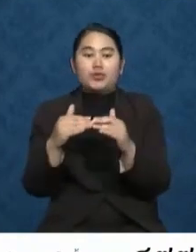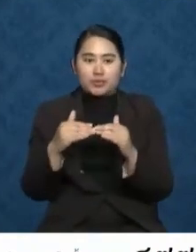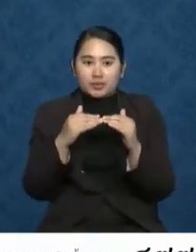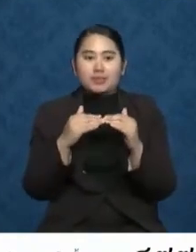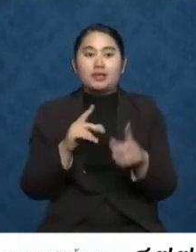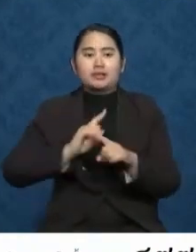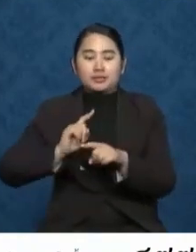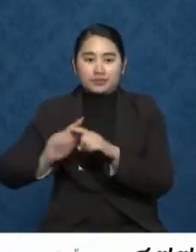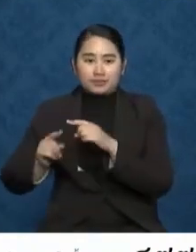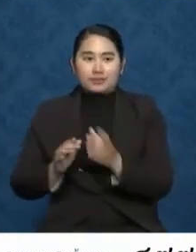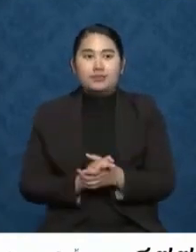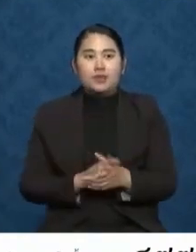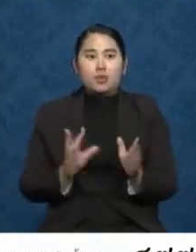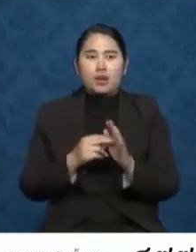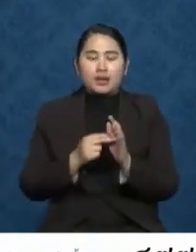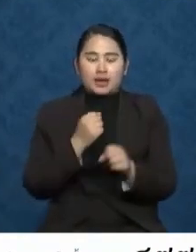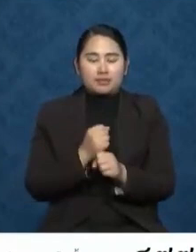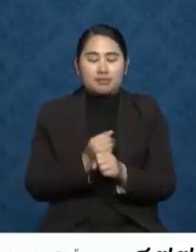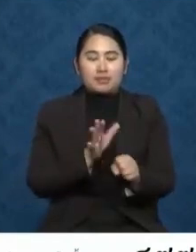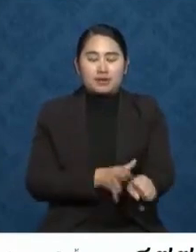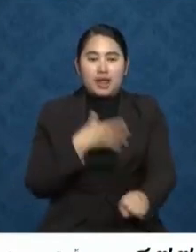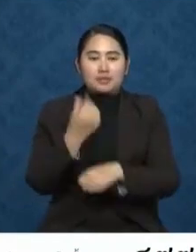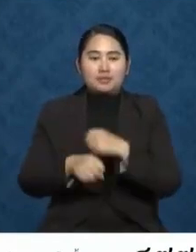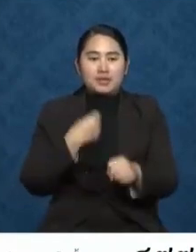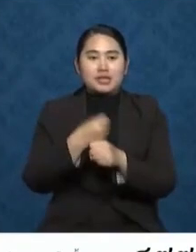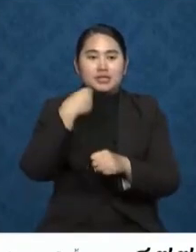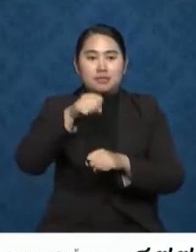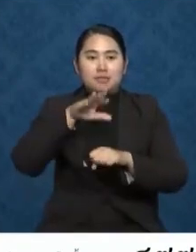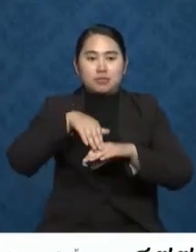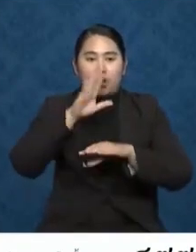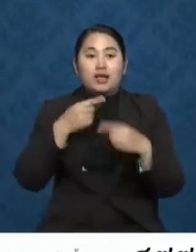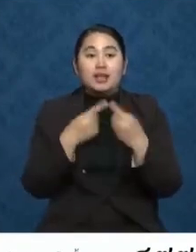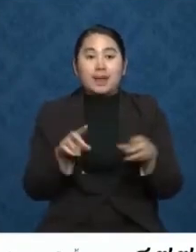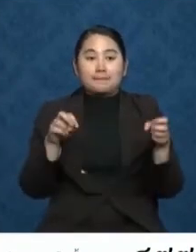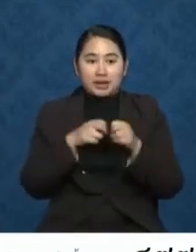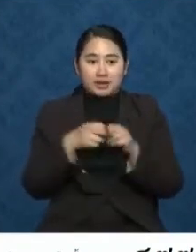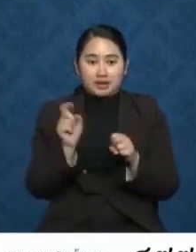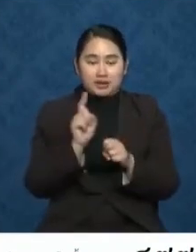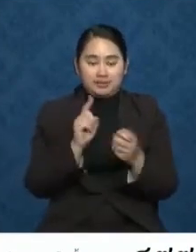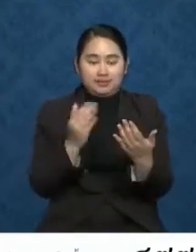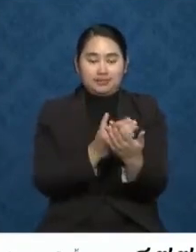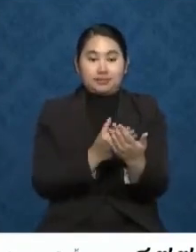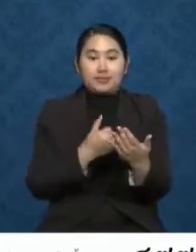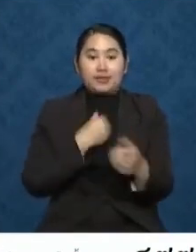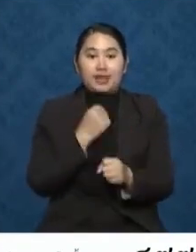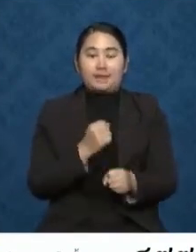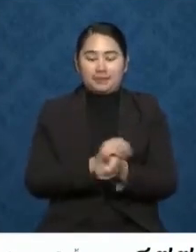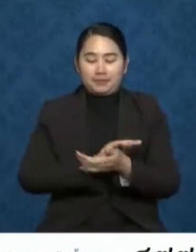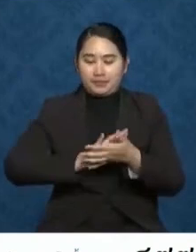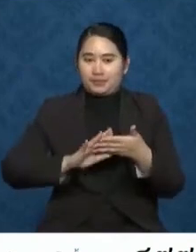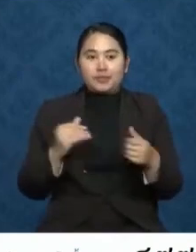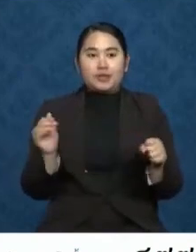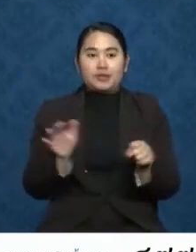างความเท่าเทียมคือเราสร้างกันมานานหลายสิบปีแต่สิ่งหนึ่งที่ท่านขาดไปที่ท่านขาดการพิจารณาไปเรื่องเกี่ยวกับการเข้